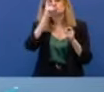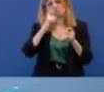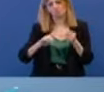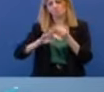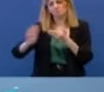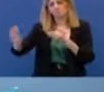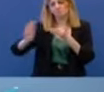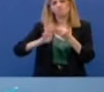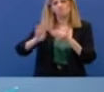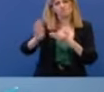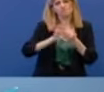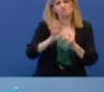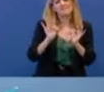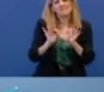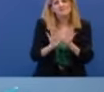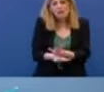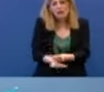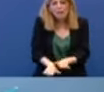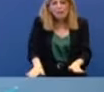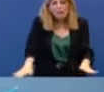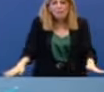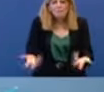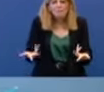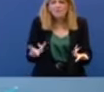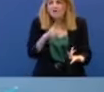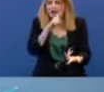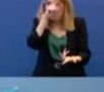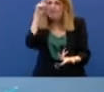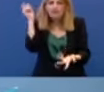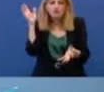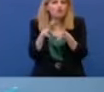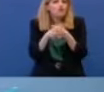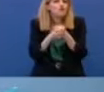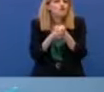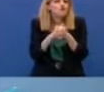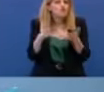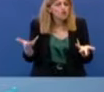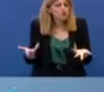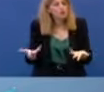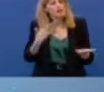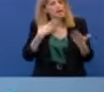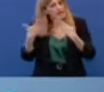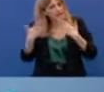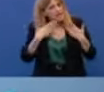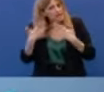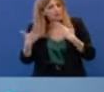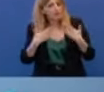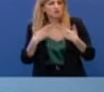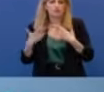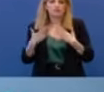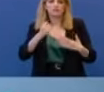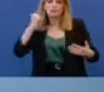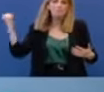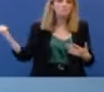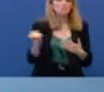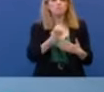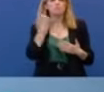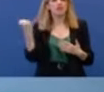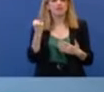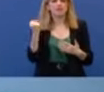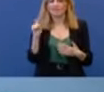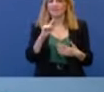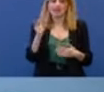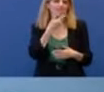δεδομένη την ιδιαιτερότητα της ηλικίας των παιδιών. Που ασφαλώς είναι πολύ πιο δύσκολο να πειθαρχήσουν από ότι οι